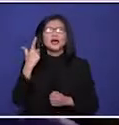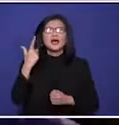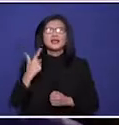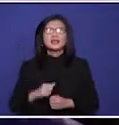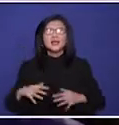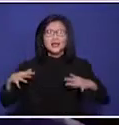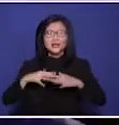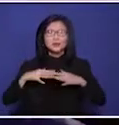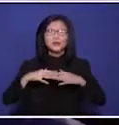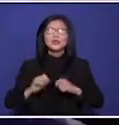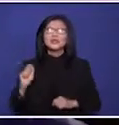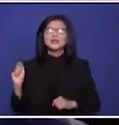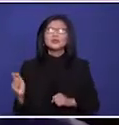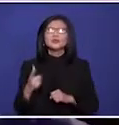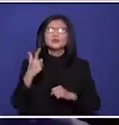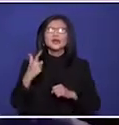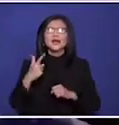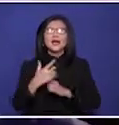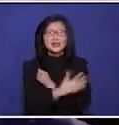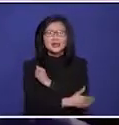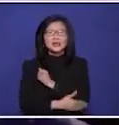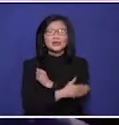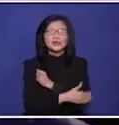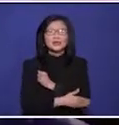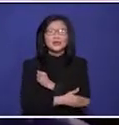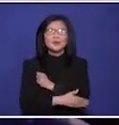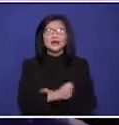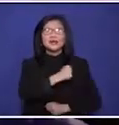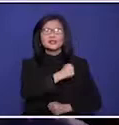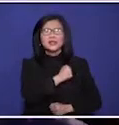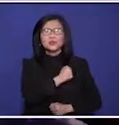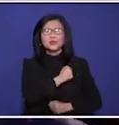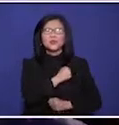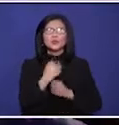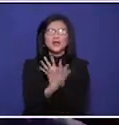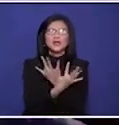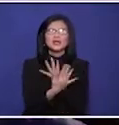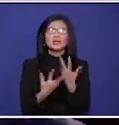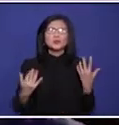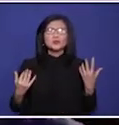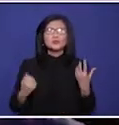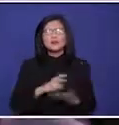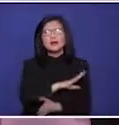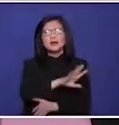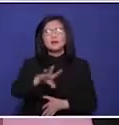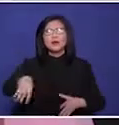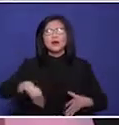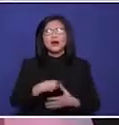hiduplah tanahku, hiduplah negeriku, bangsaku, rakyatku,